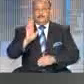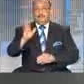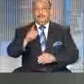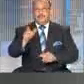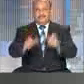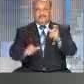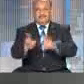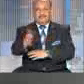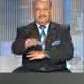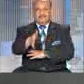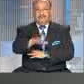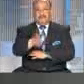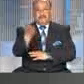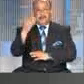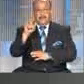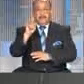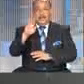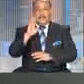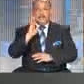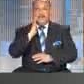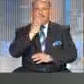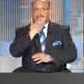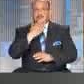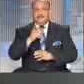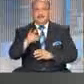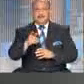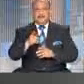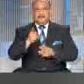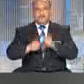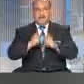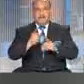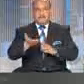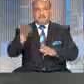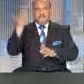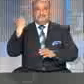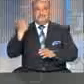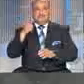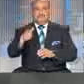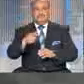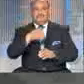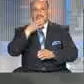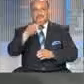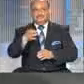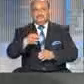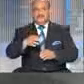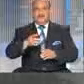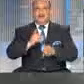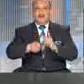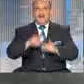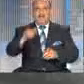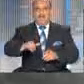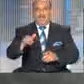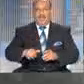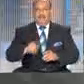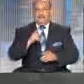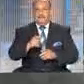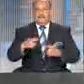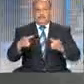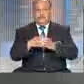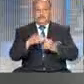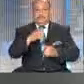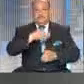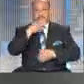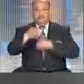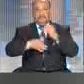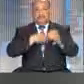لتوضيح موقفها من الأحكام الأخيرة الصادرة عن محكمة الاستئناف العسكرية. وقد وصفت هيئة الدفاع هذه الأحكام بالجريمة